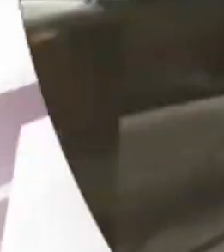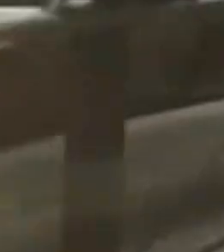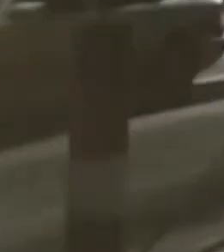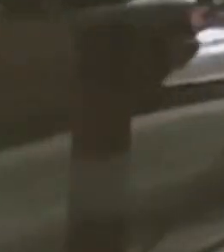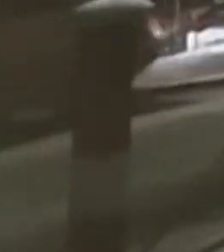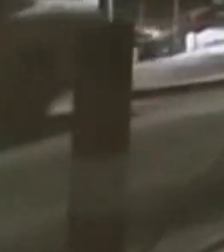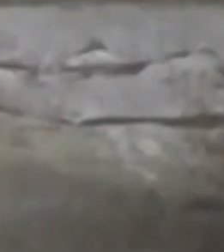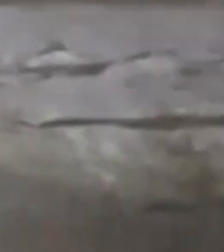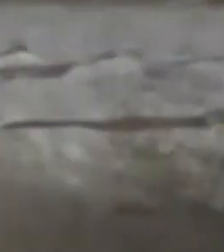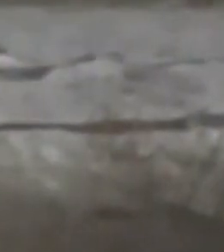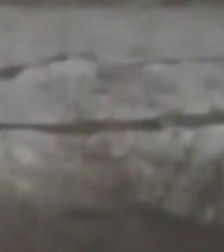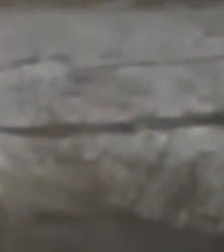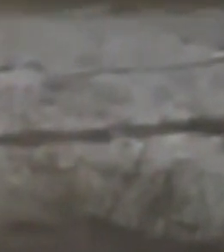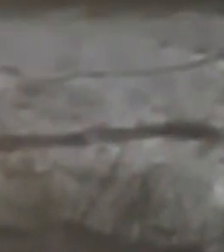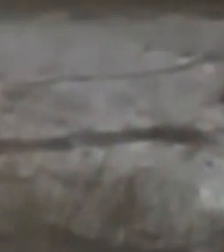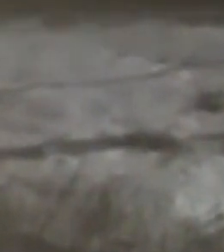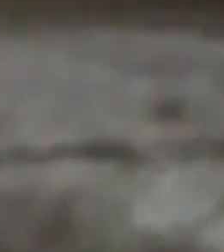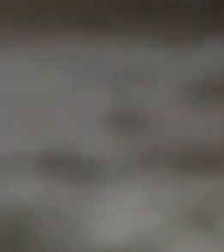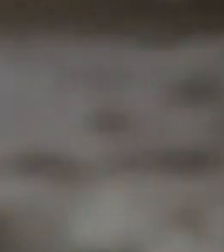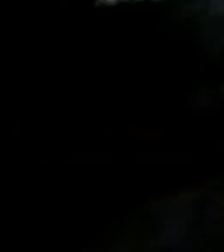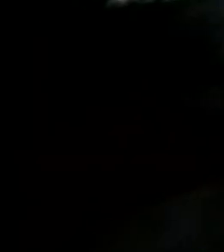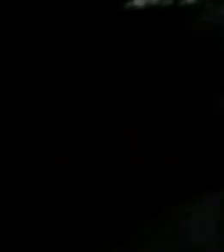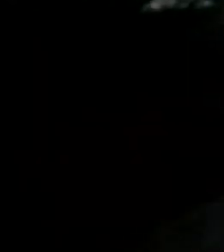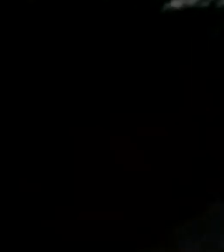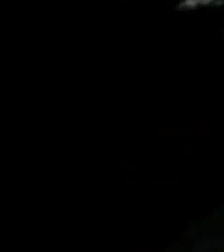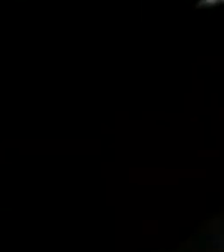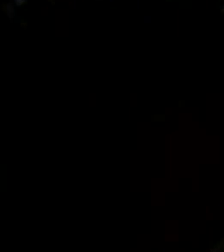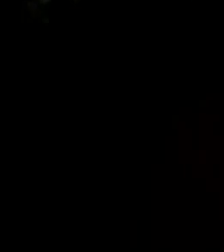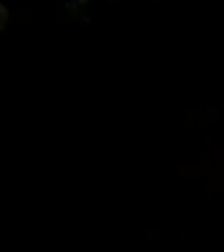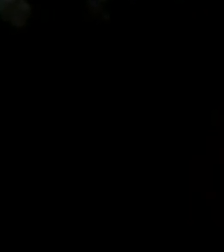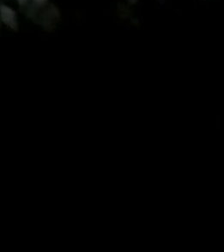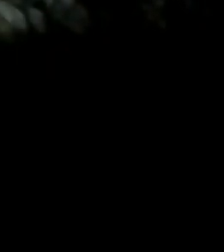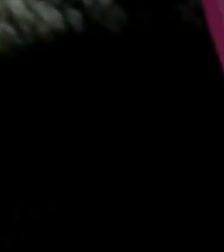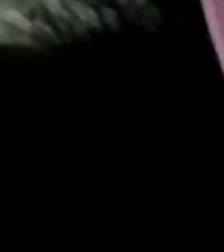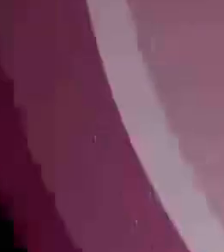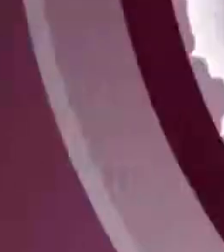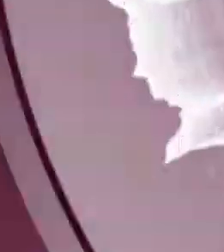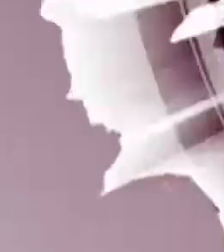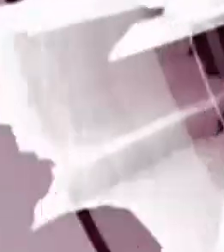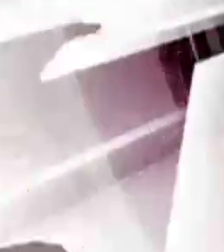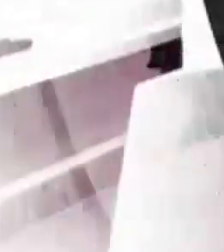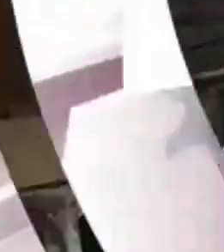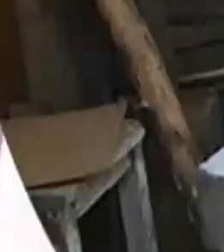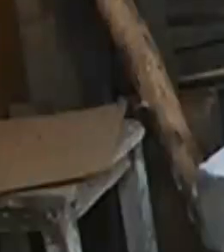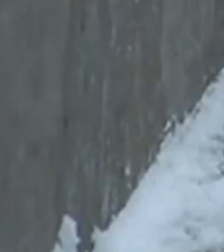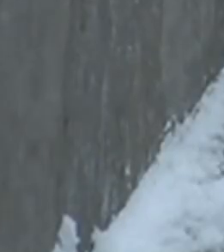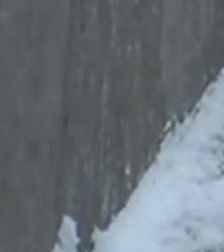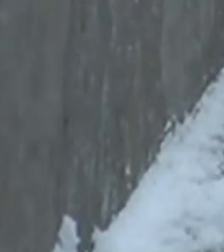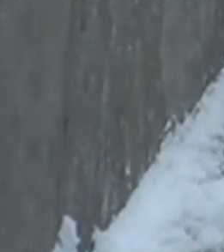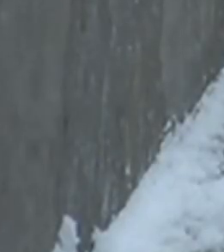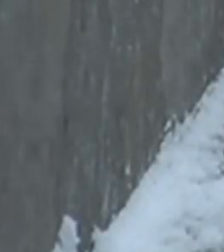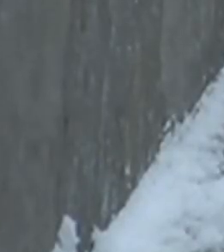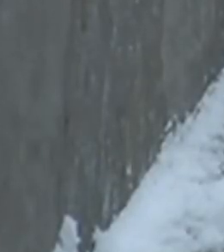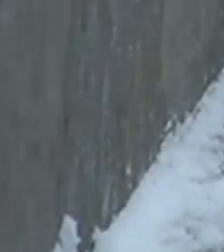Попали под поезд. В Жамбылской области расследуют гибель двух рабочих на станции Бель. Жители Наурызбайского